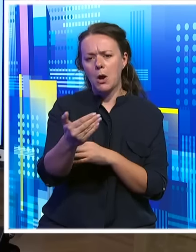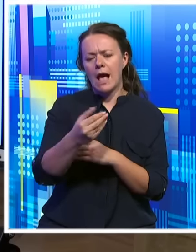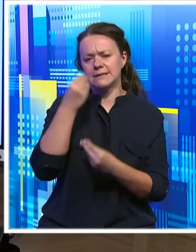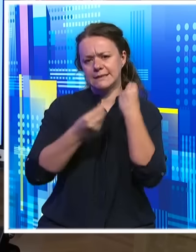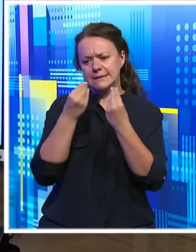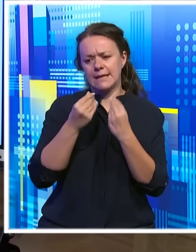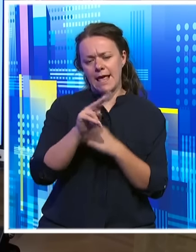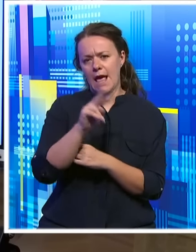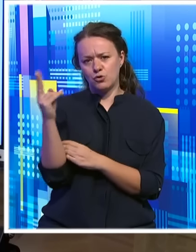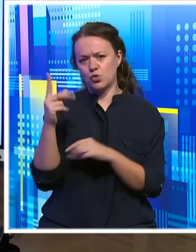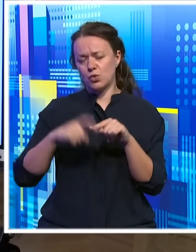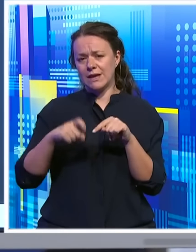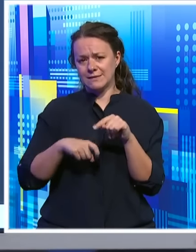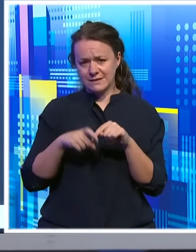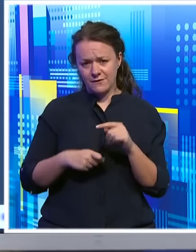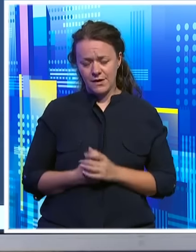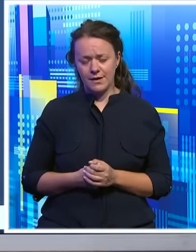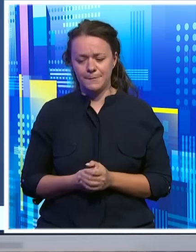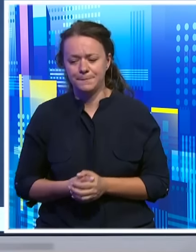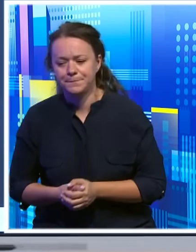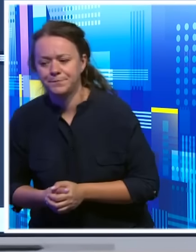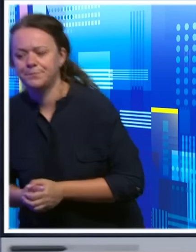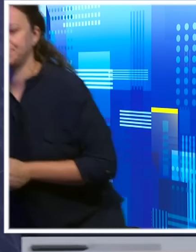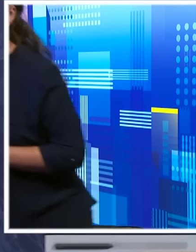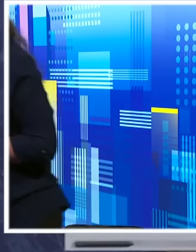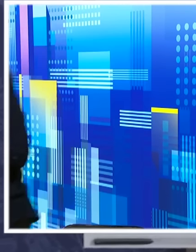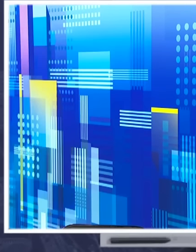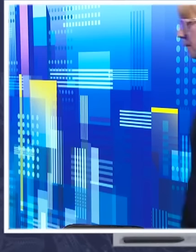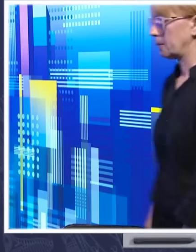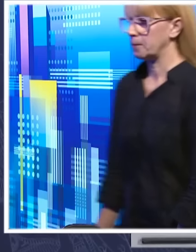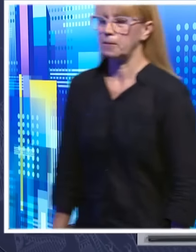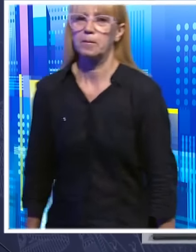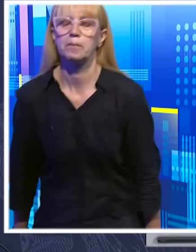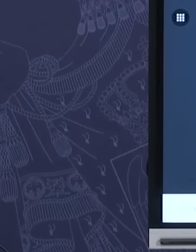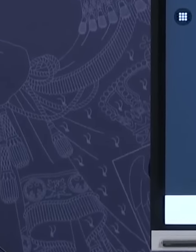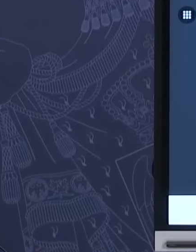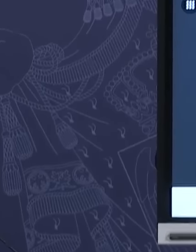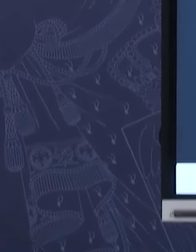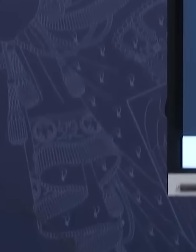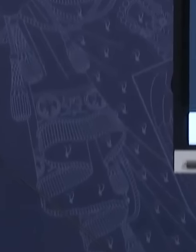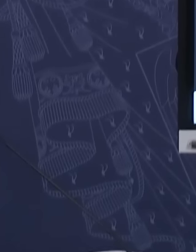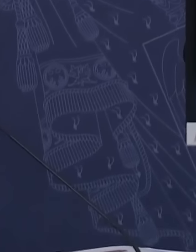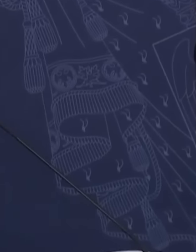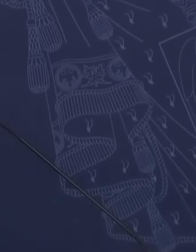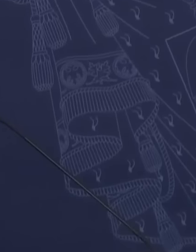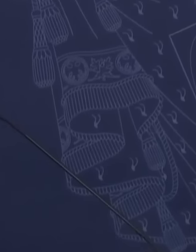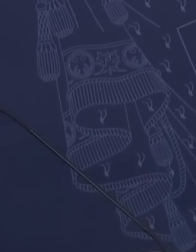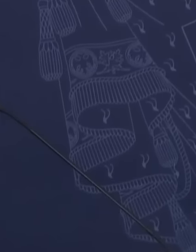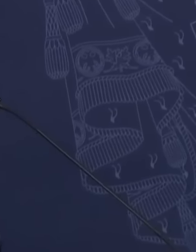stvari. Zašto je ovo važno? Zato što je rast taj koji nam omogućava da